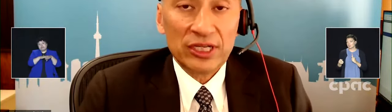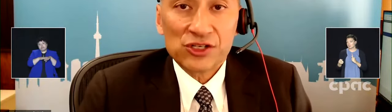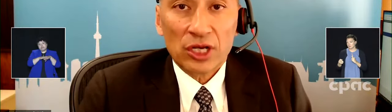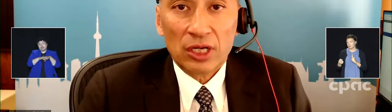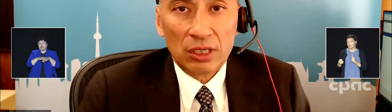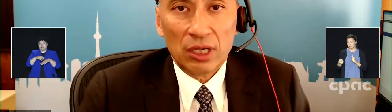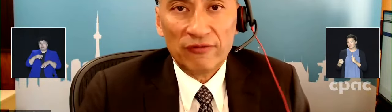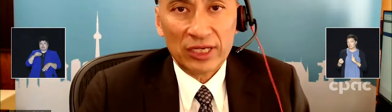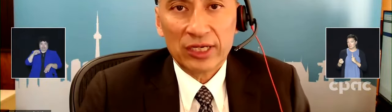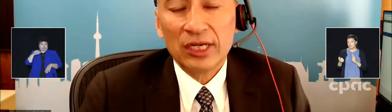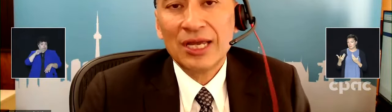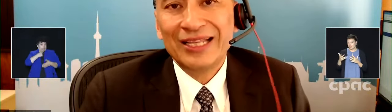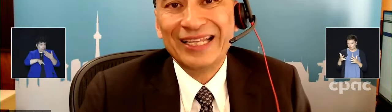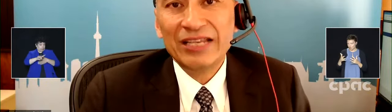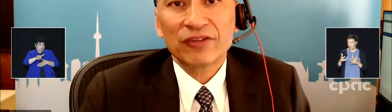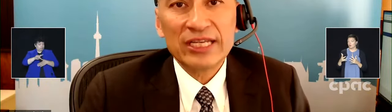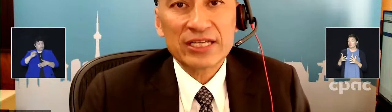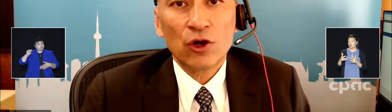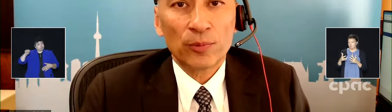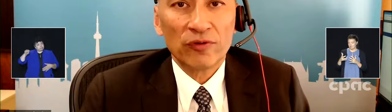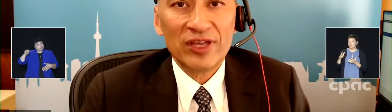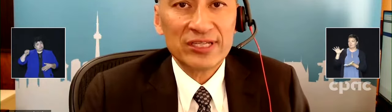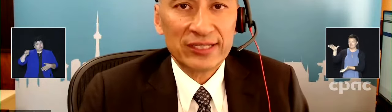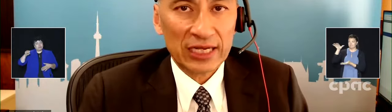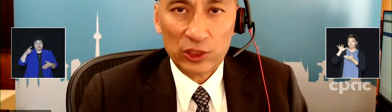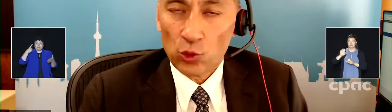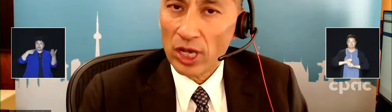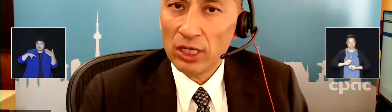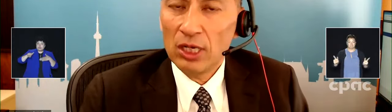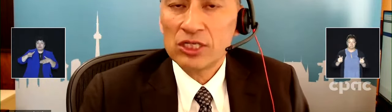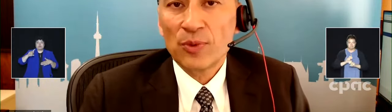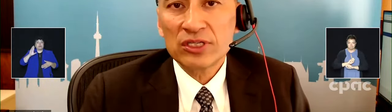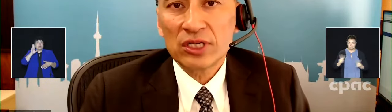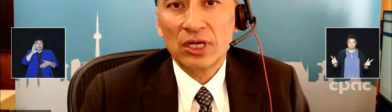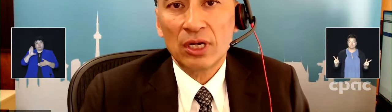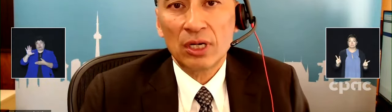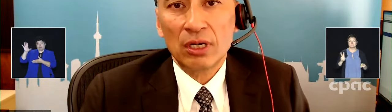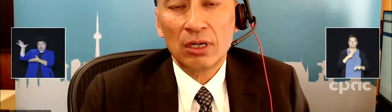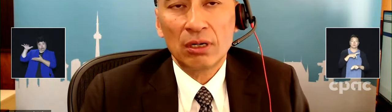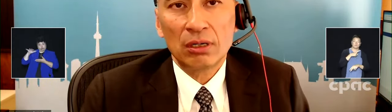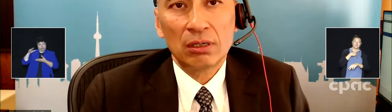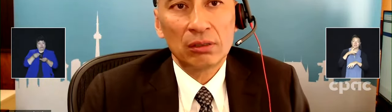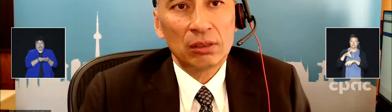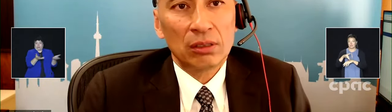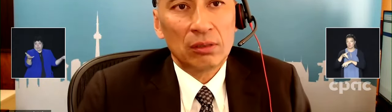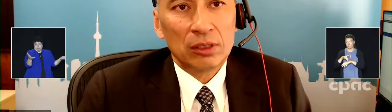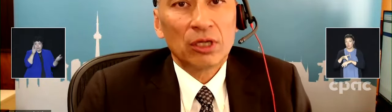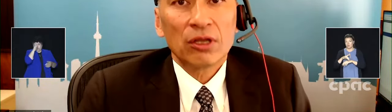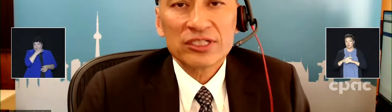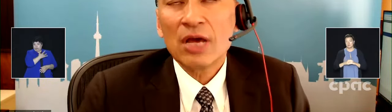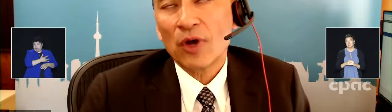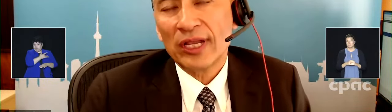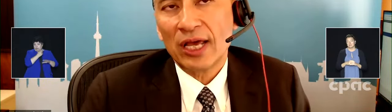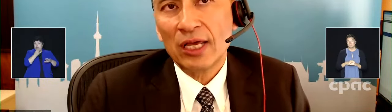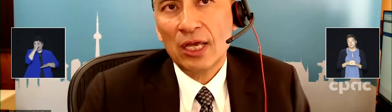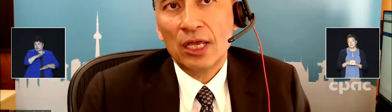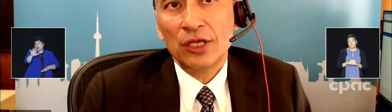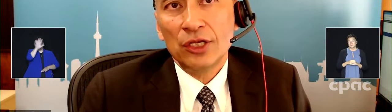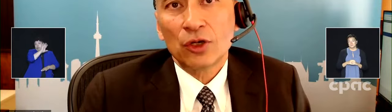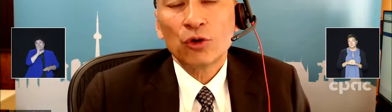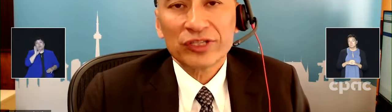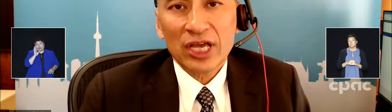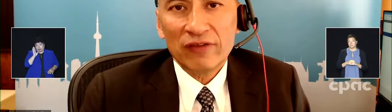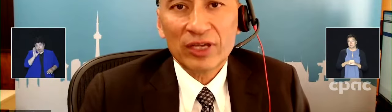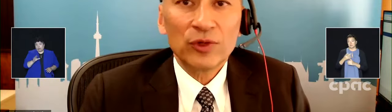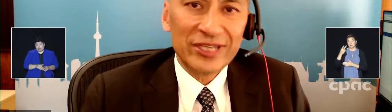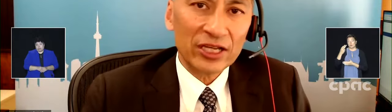avec les livraisons en province et territoire. Je pense, dans l'ensemble, on a un contrat